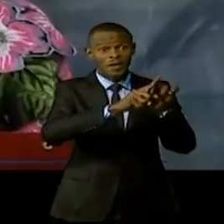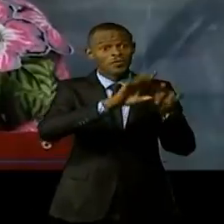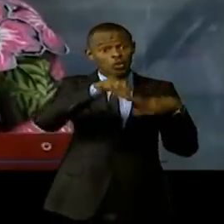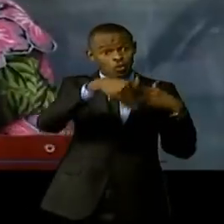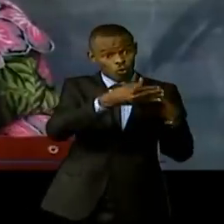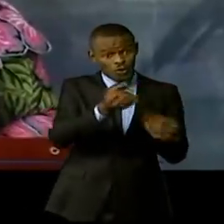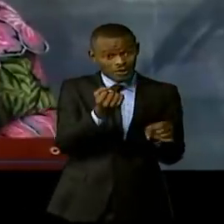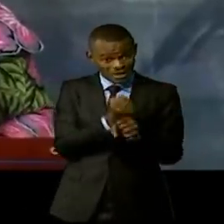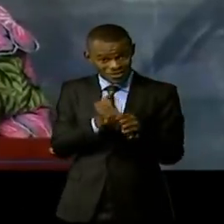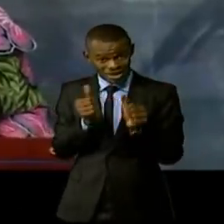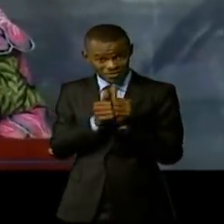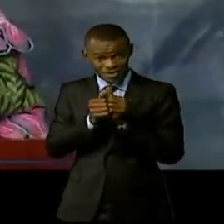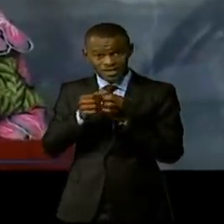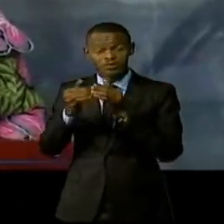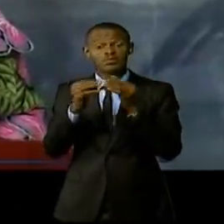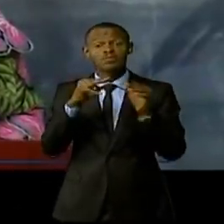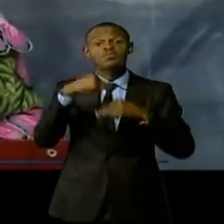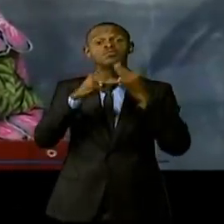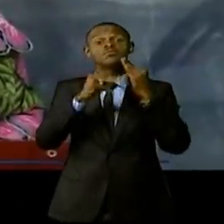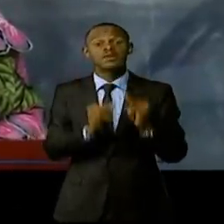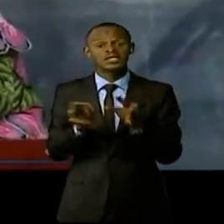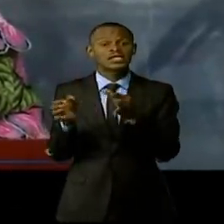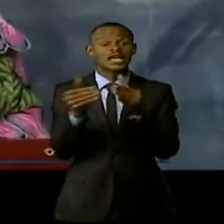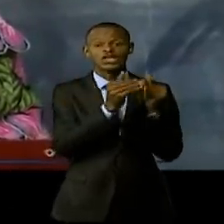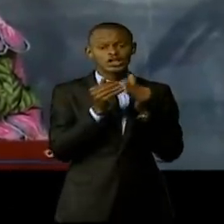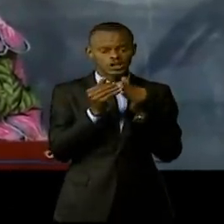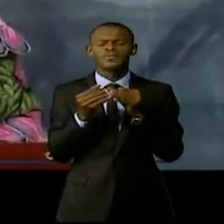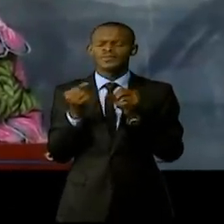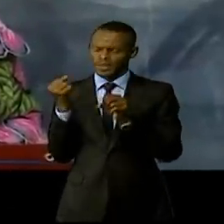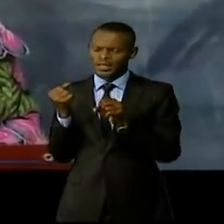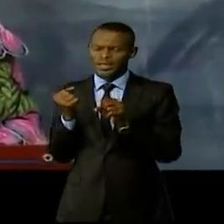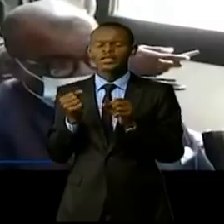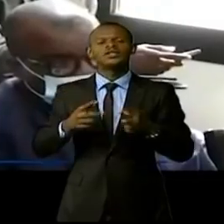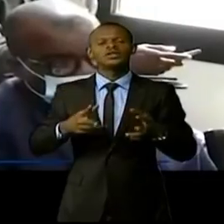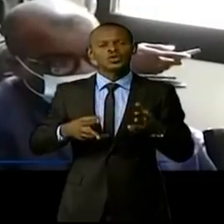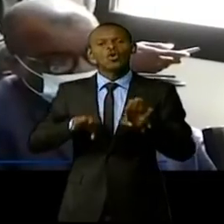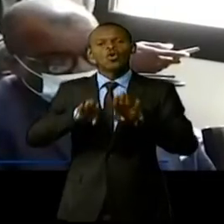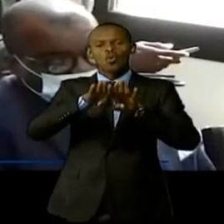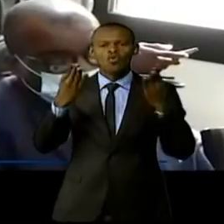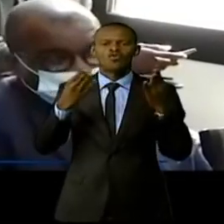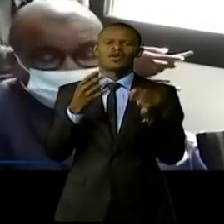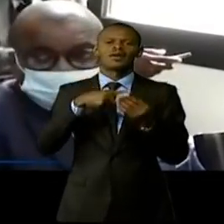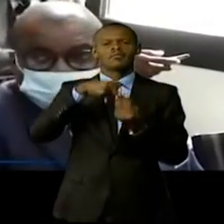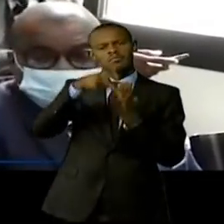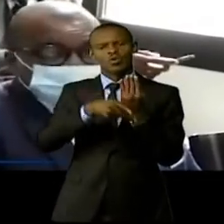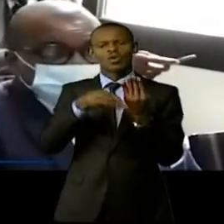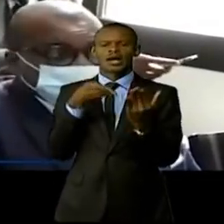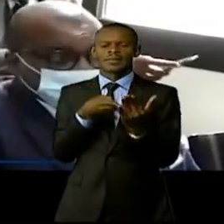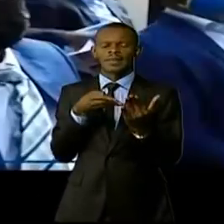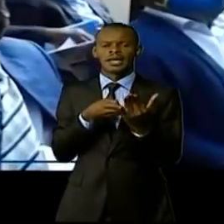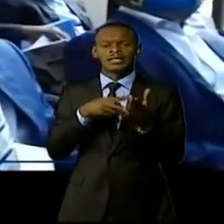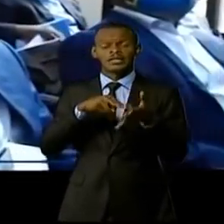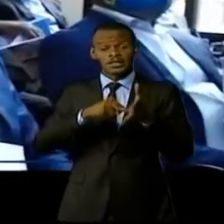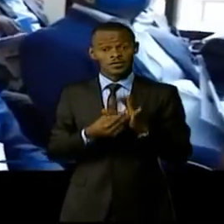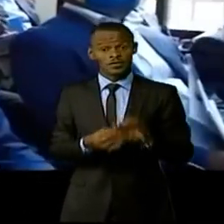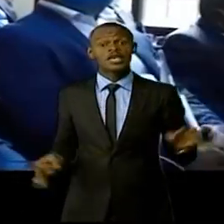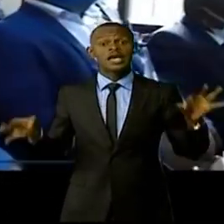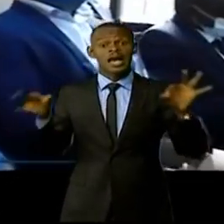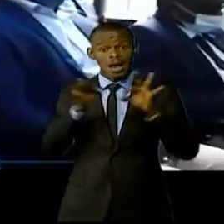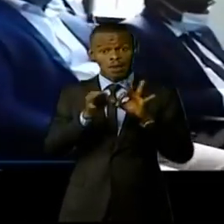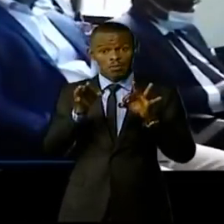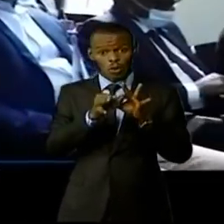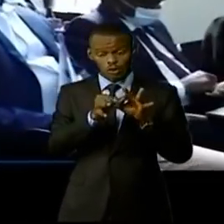des droits. Bien que les résultats de cette mise en œuvre du programme conjoint soit encourageant, certaines activités prévues pour